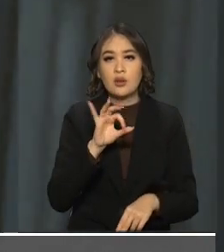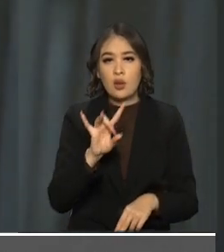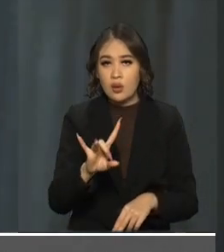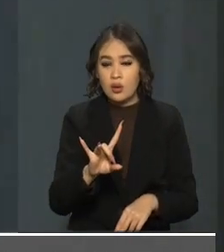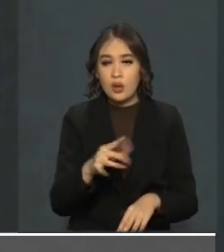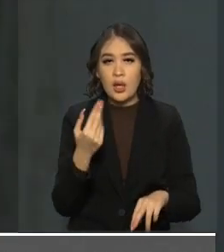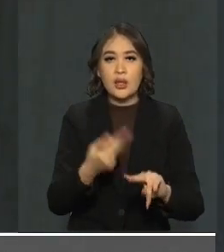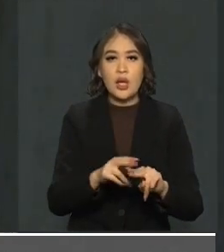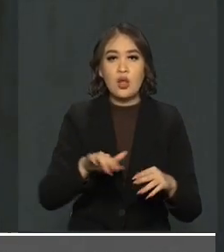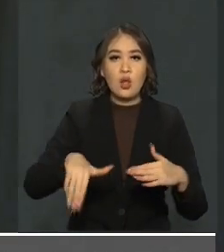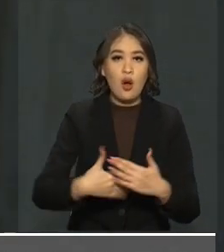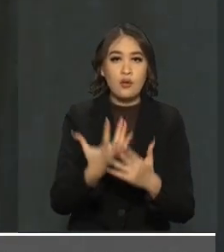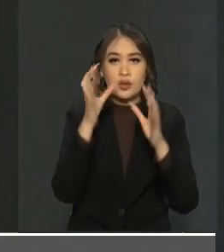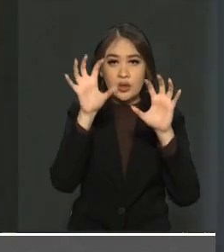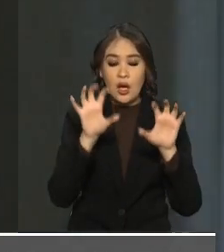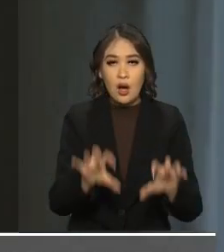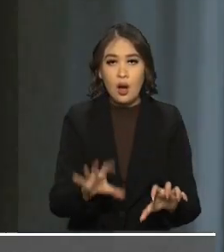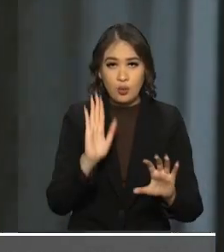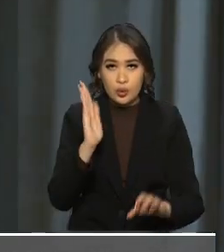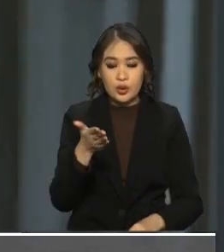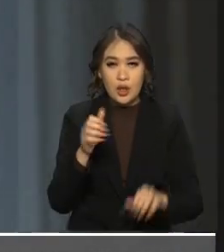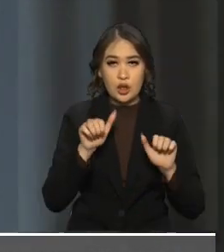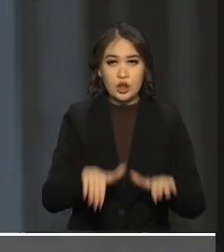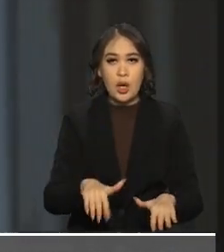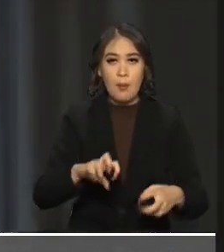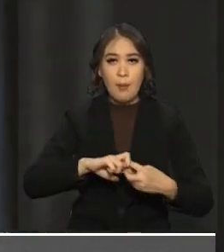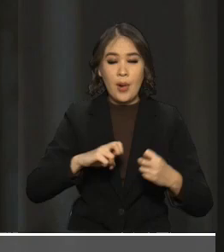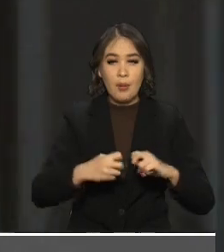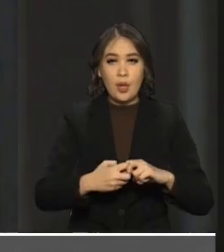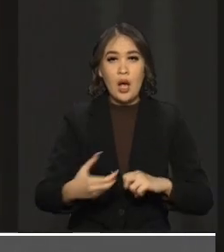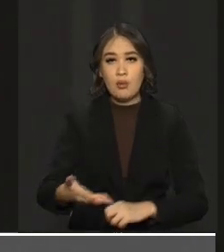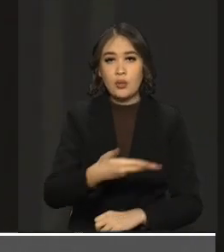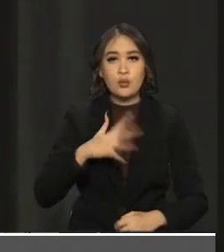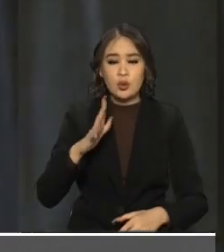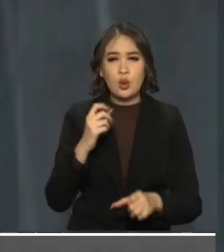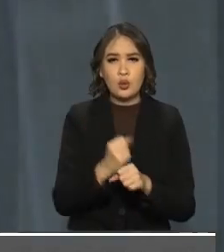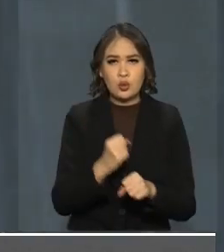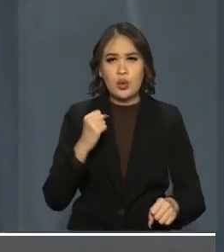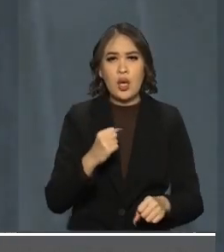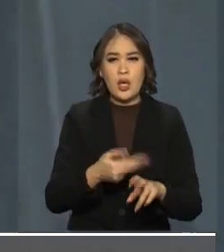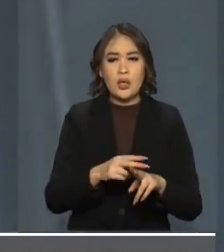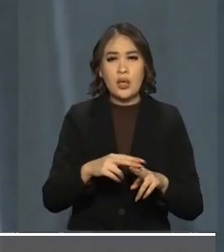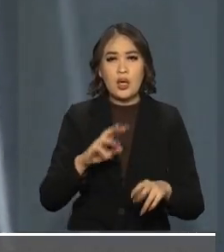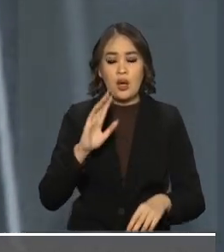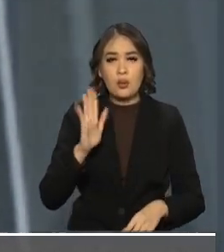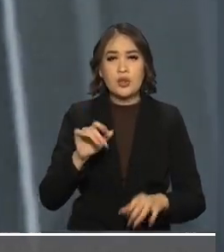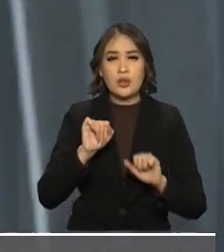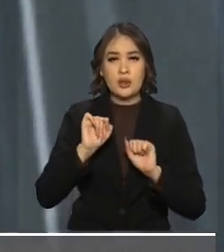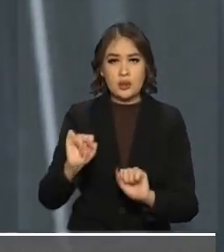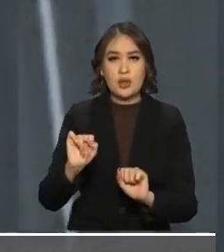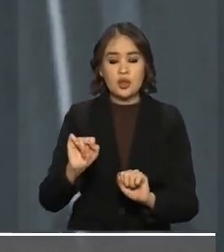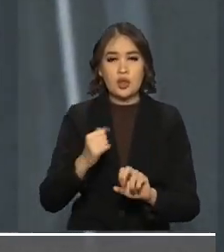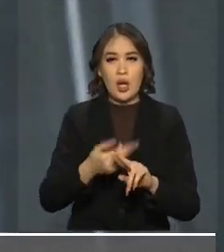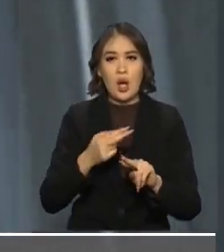То есть новый законопроект, он решит как-то эту проблему? Ну, поскольку мы будем усиливать требования по самозащите, и